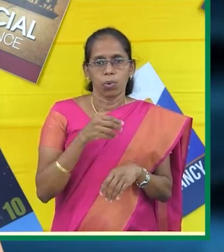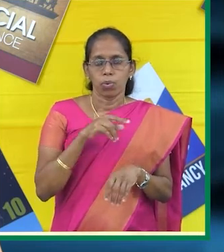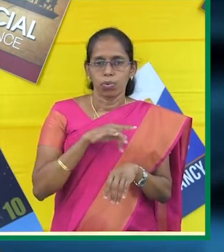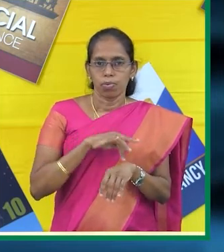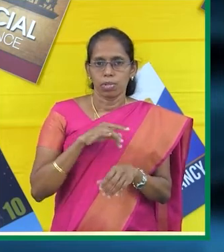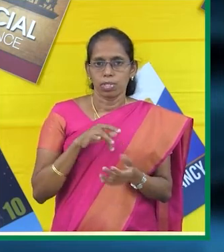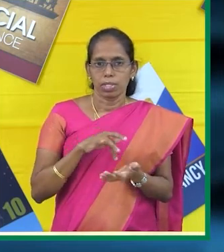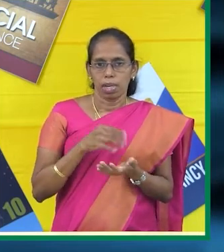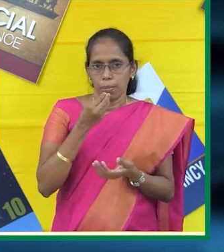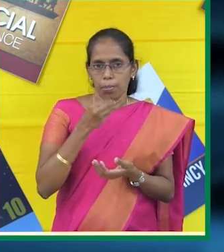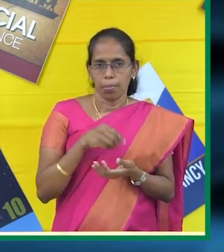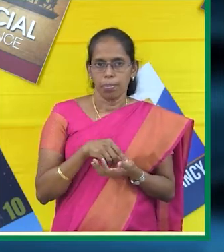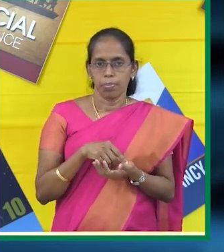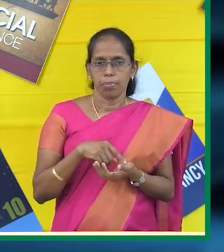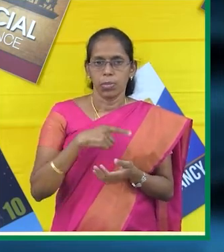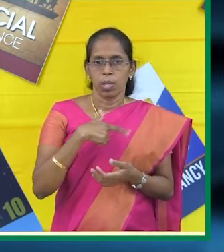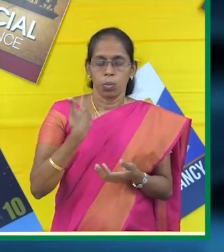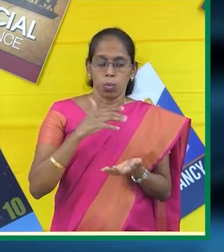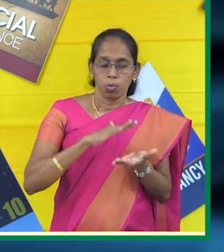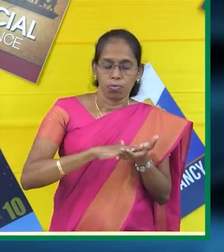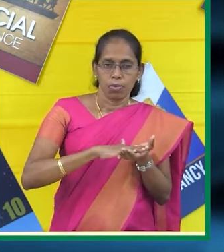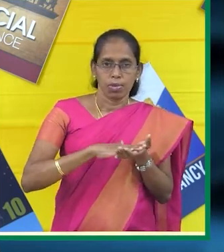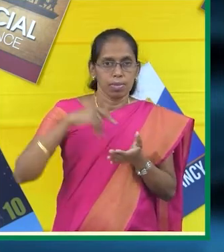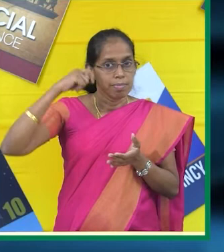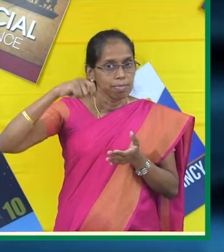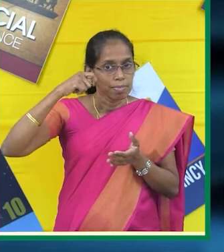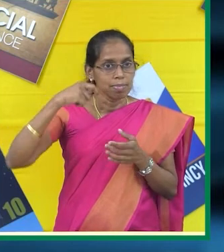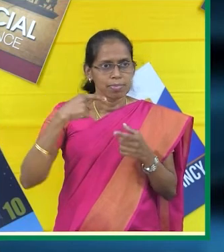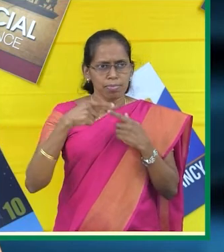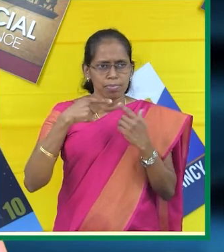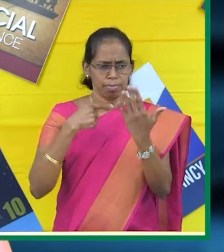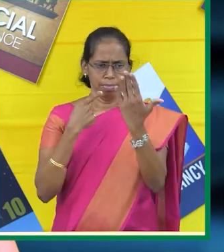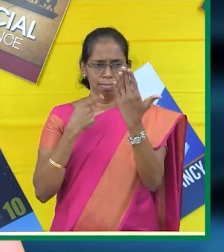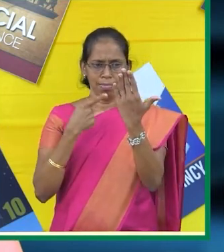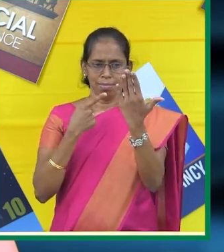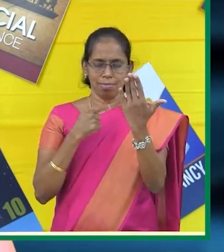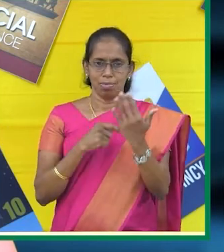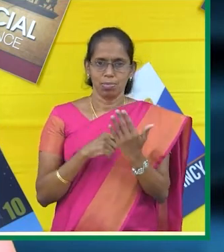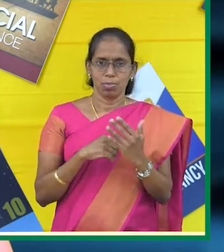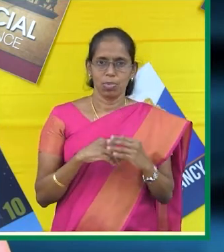பொழுது தன்னுடைய மனைவியிடத்தில் தொலைபேசியில் அது ஃபோனோ டெலிஃபோட்டில்